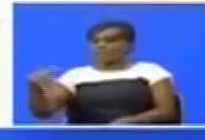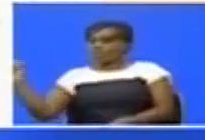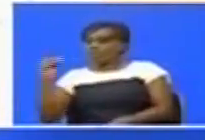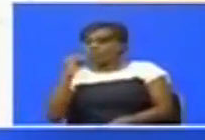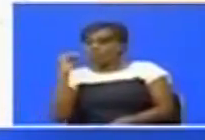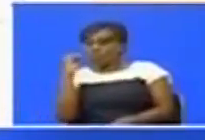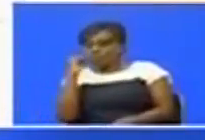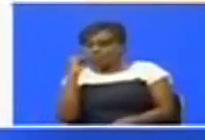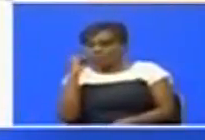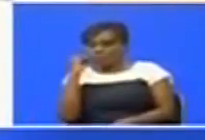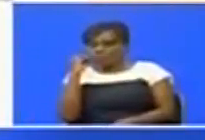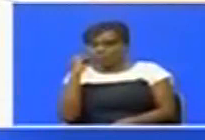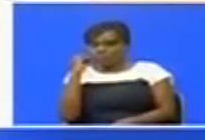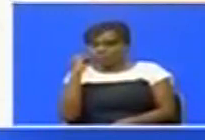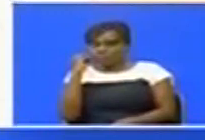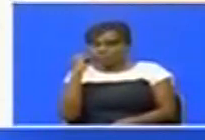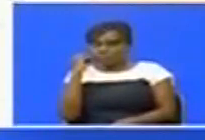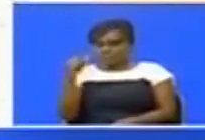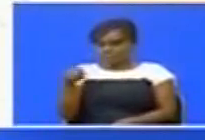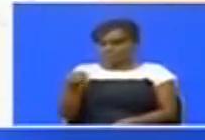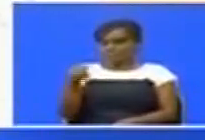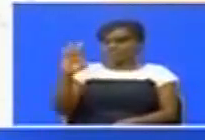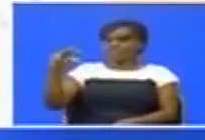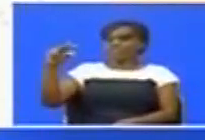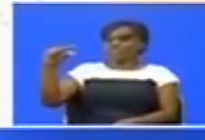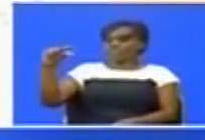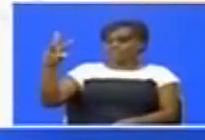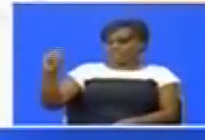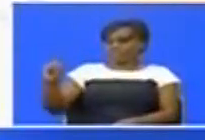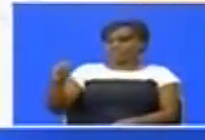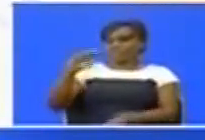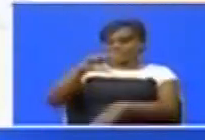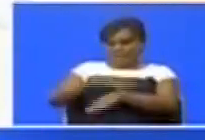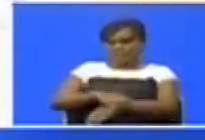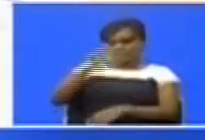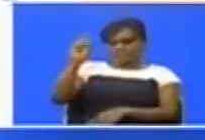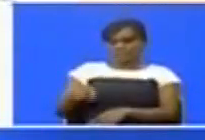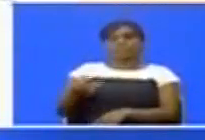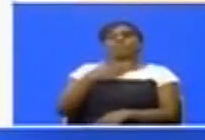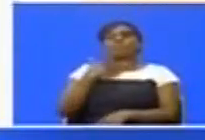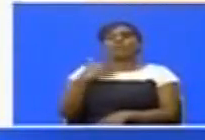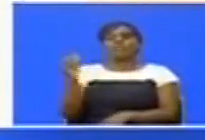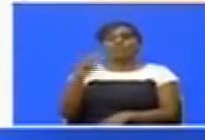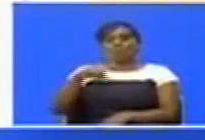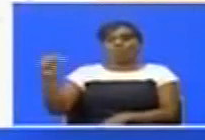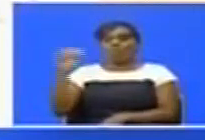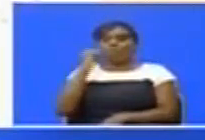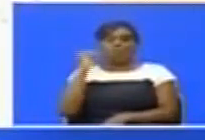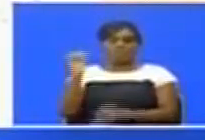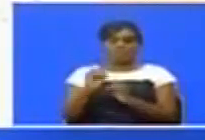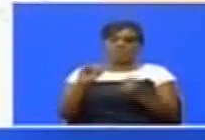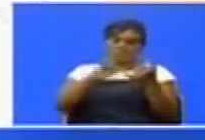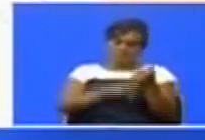ile amekimbia ataenda kujapata. Kama FGM saa hiyo holiday atapata, na ndio hataki kwenda nyumbani.